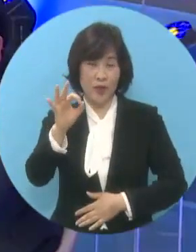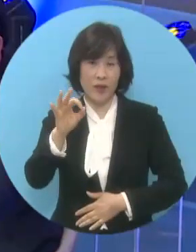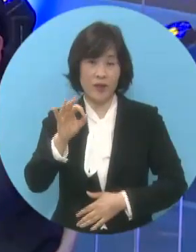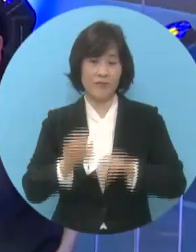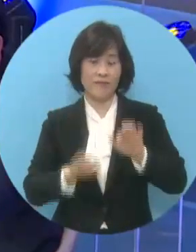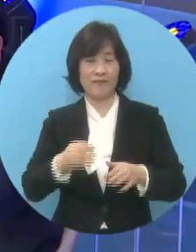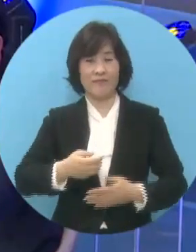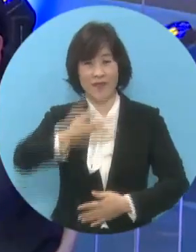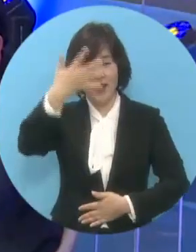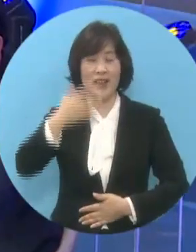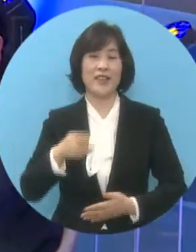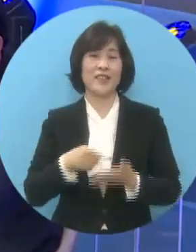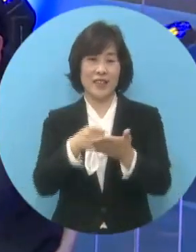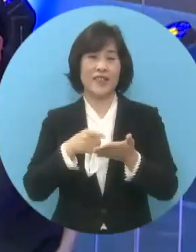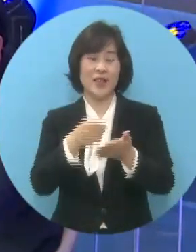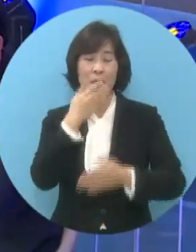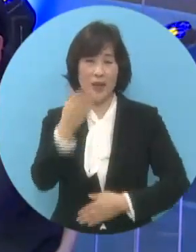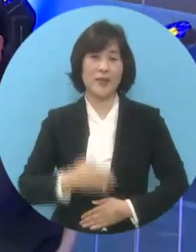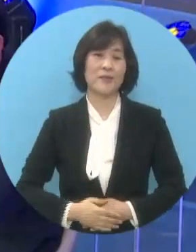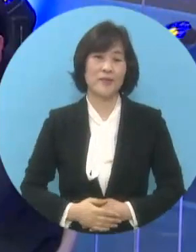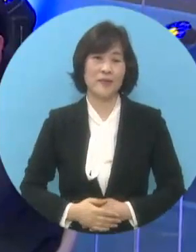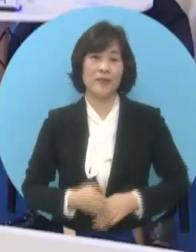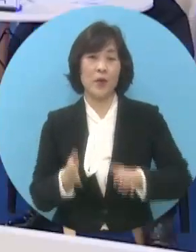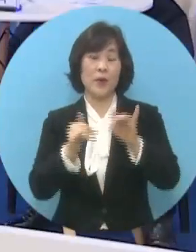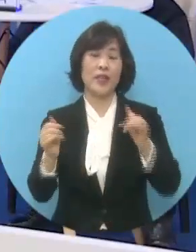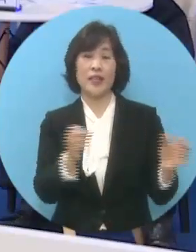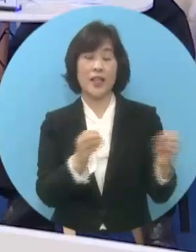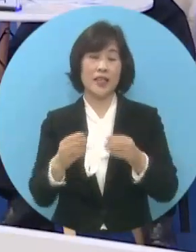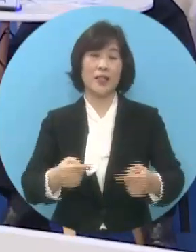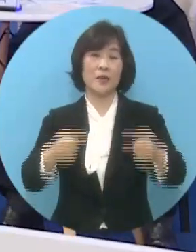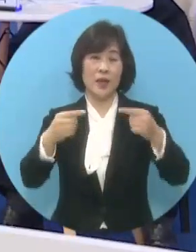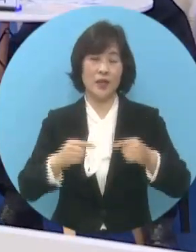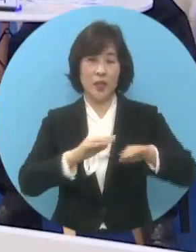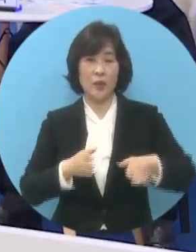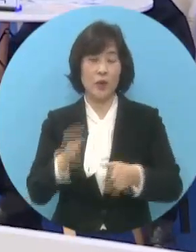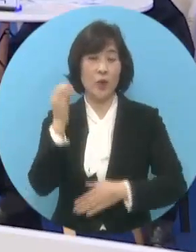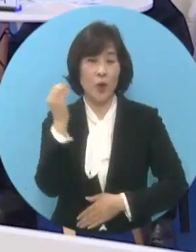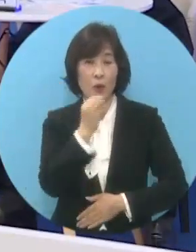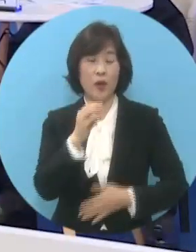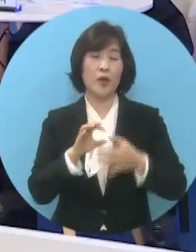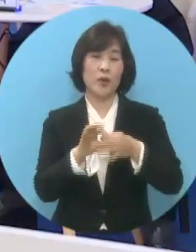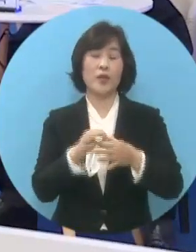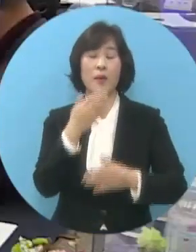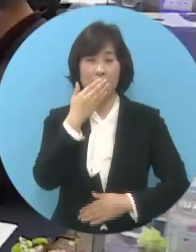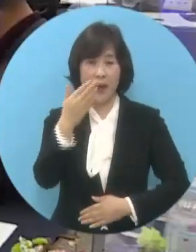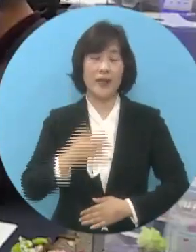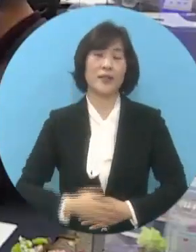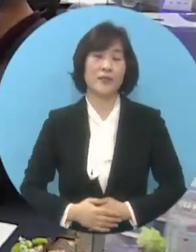댓글로 자유롭게 의견을 제시할 수 있습니다. 도민과의 대화 참여는 전남도 누리집을 통해서도